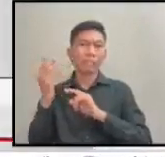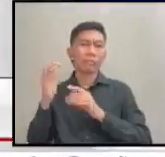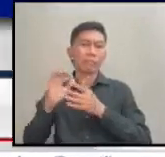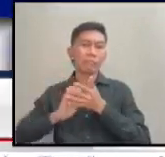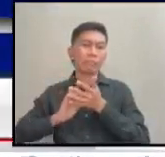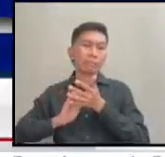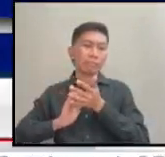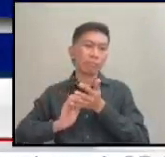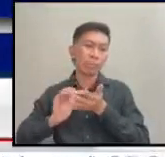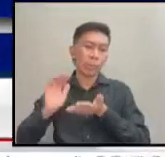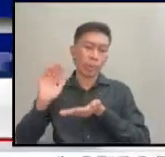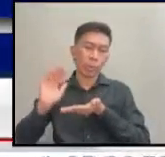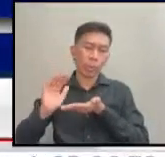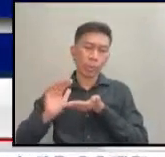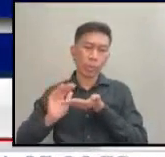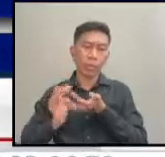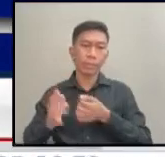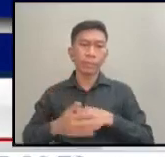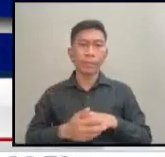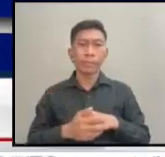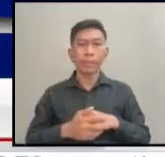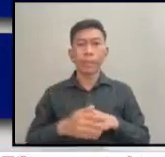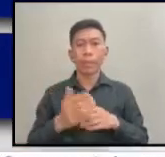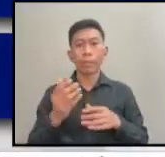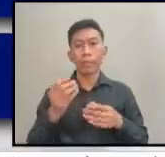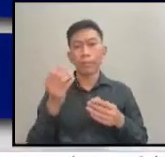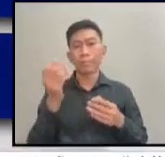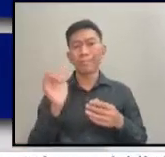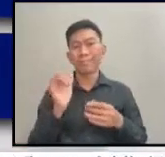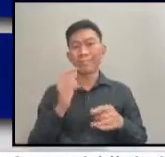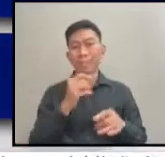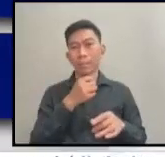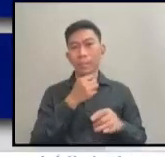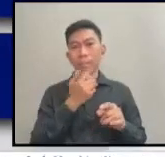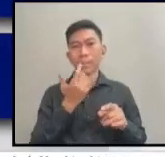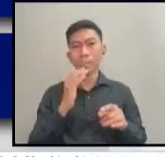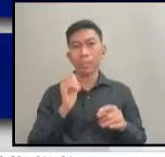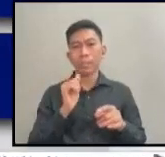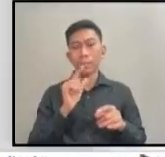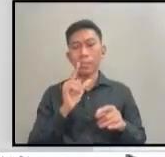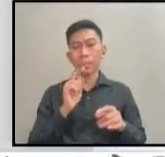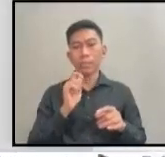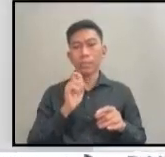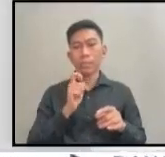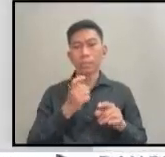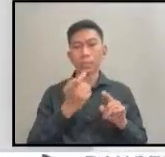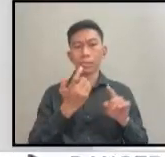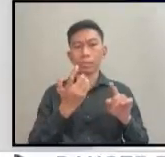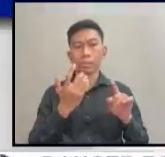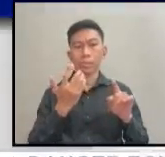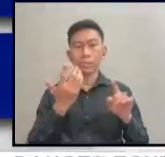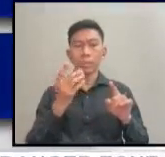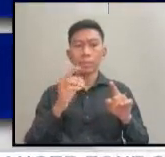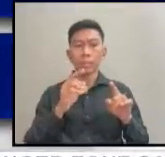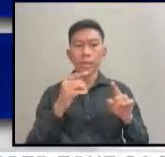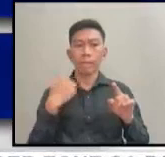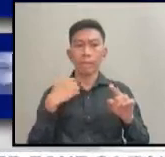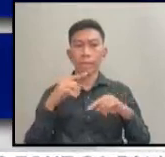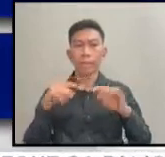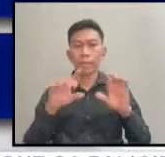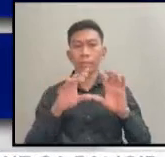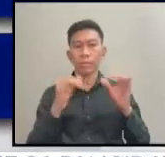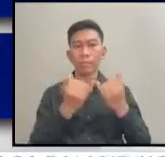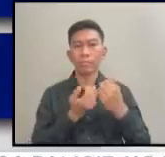Ryan, kagaya nga nabanggit mo, no, simula ngayong araw nagtaas ang Caltex Philippines, Petron, Flying V, Sea Oil, PTT Philippines, Phoenix,